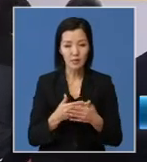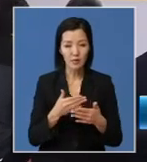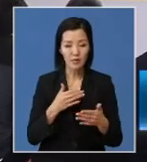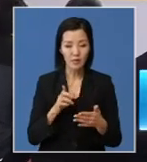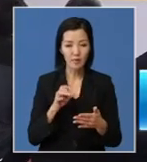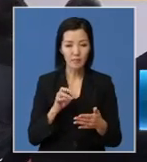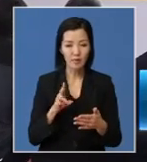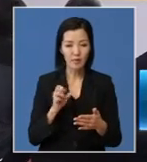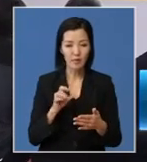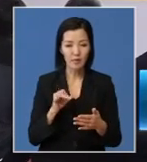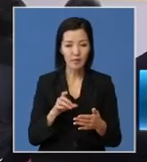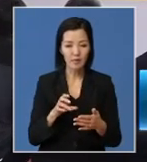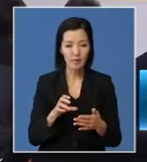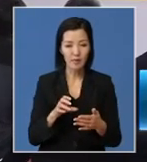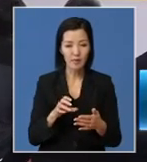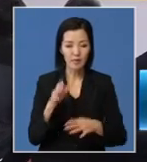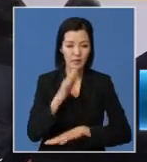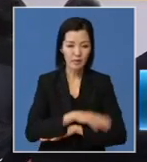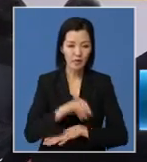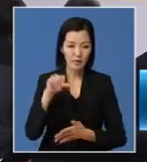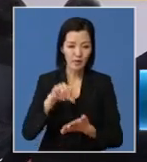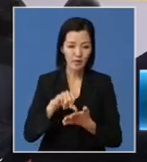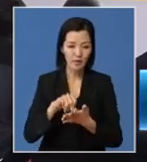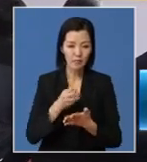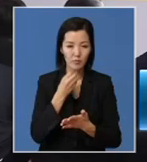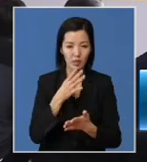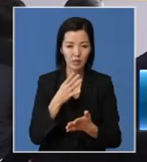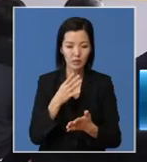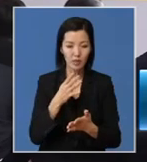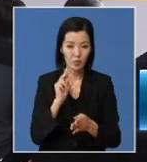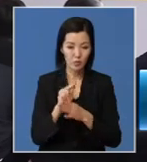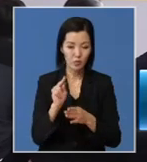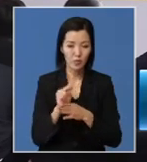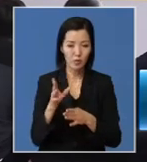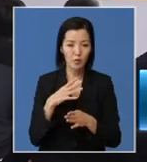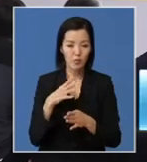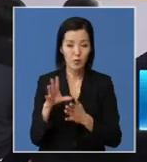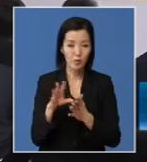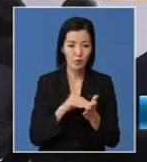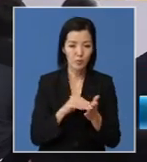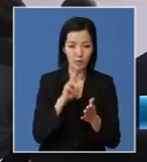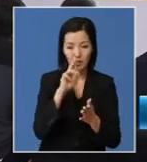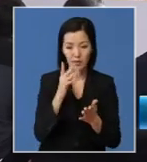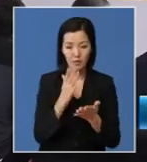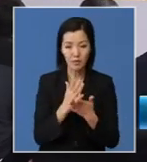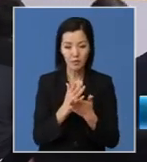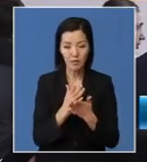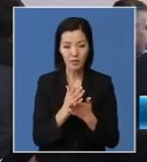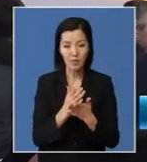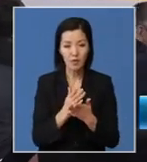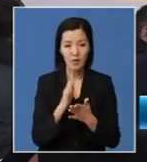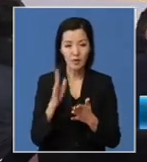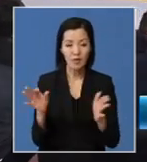ағамыз мастер-классына бардым. Жақсы-жақсы приемдерін үйрендім, өзім қателіктерімді таптым.